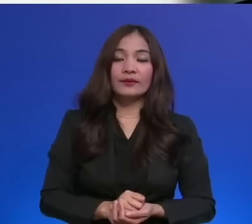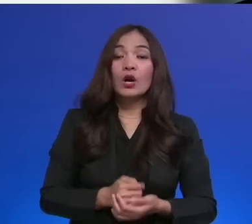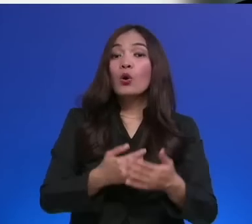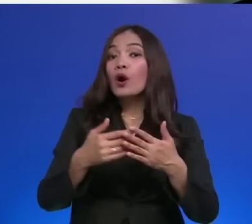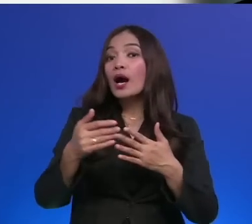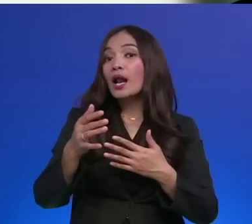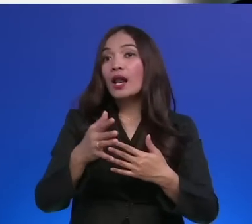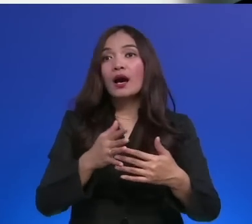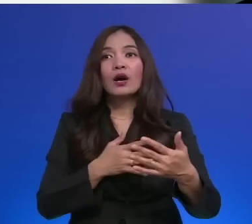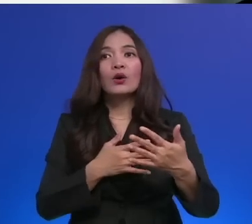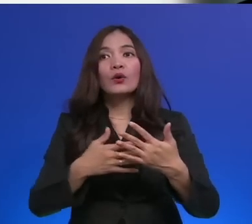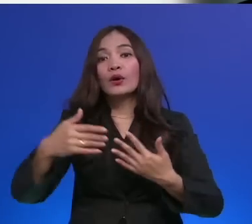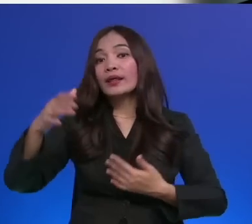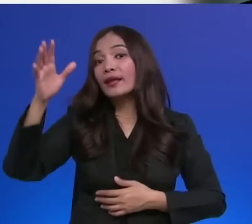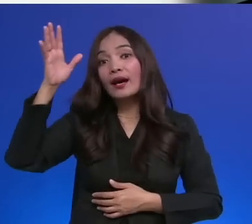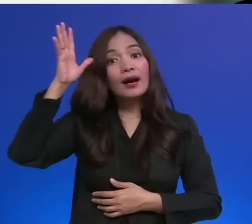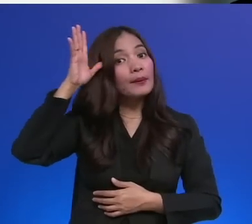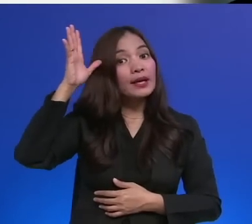Walau tak mengerti